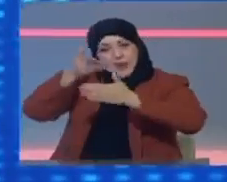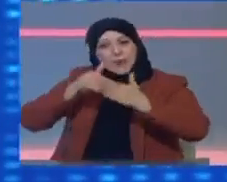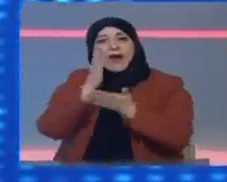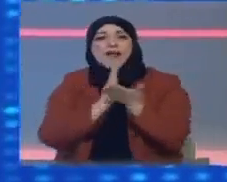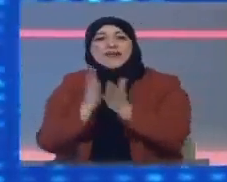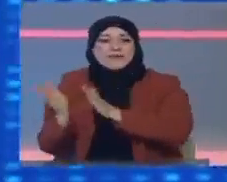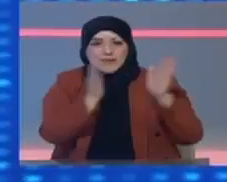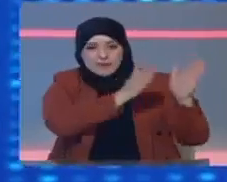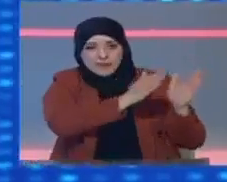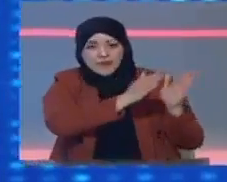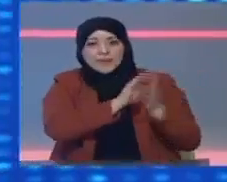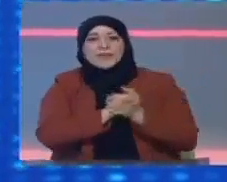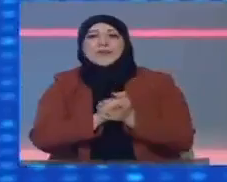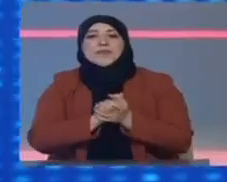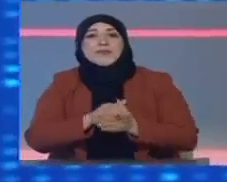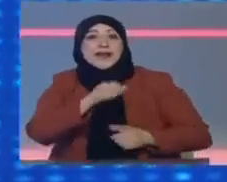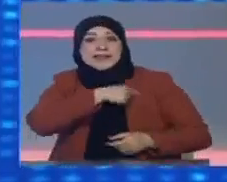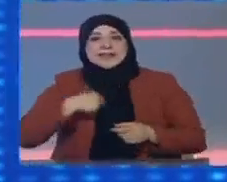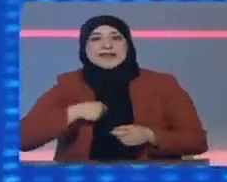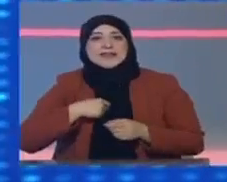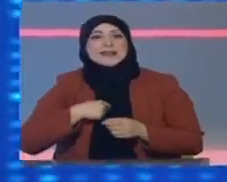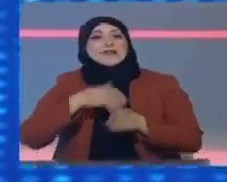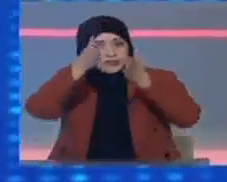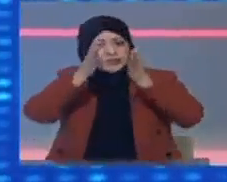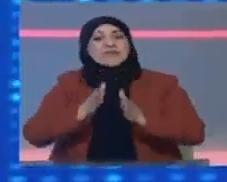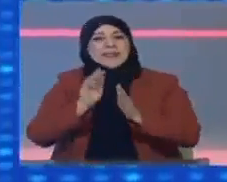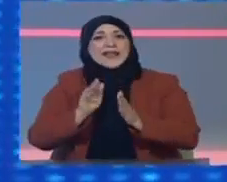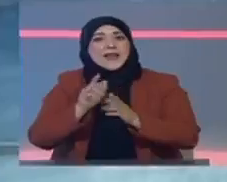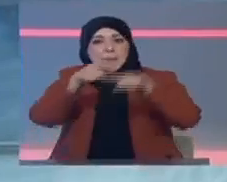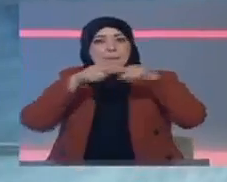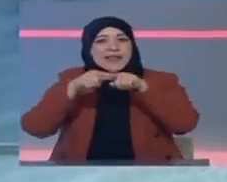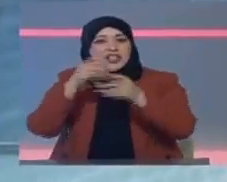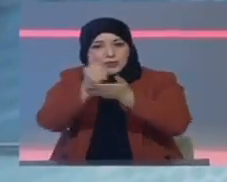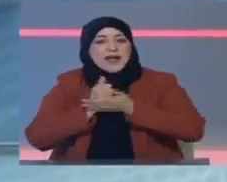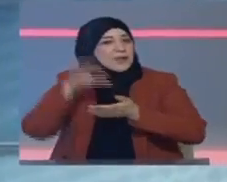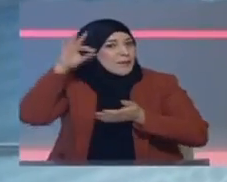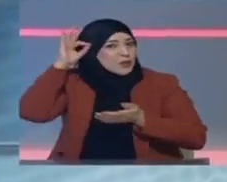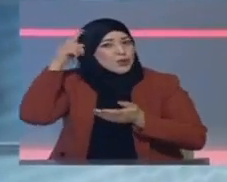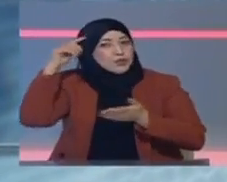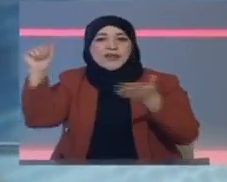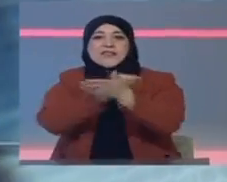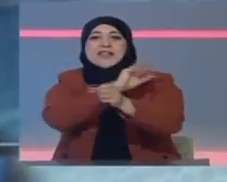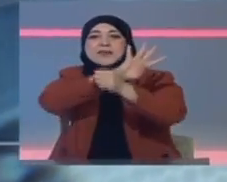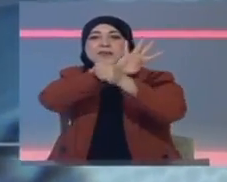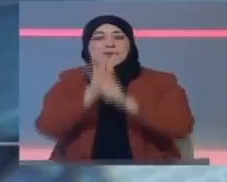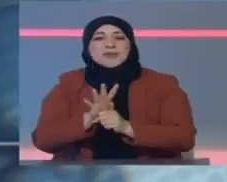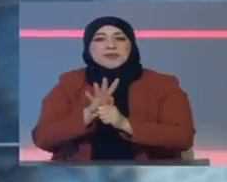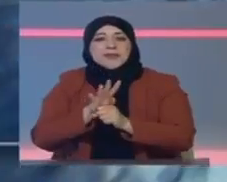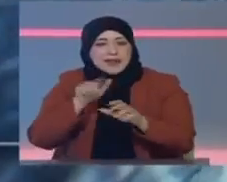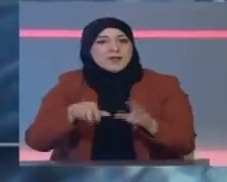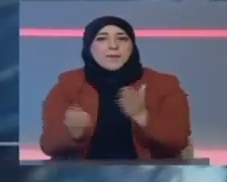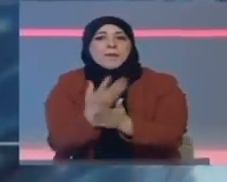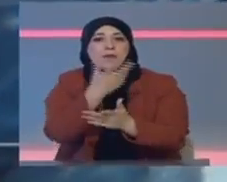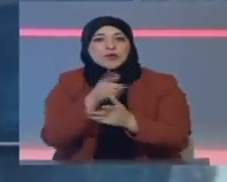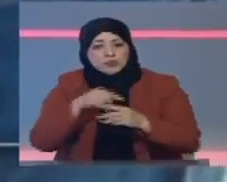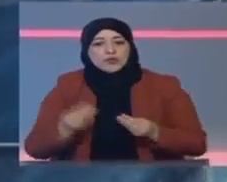الصين مستعده لتقاسم خبراتها مع تونس فيما يتعلق بمكافحه فيروس كون المستجده وان